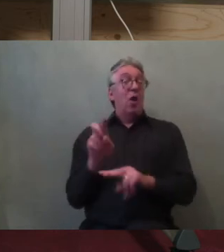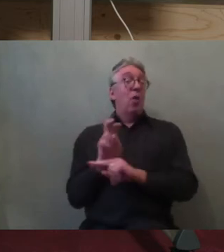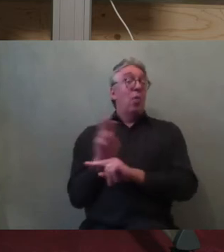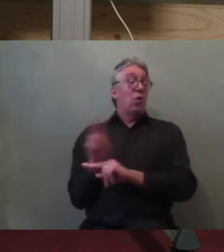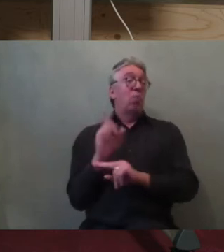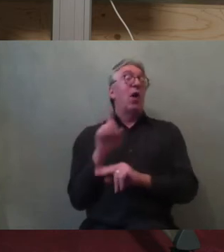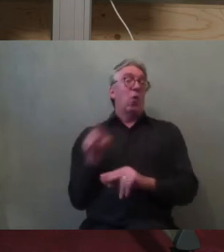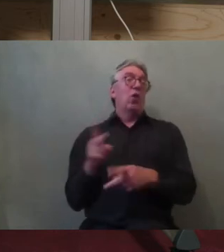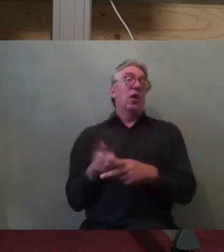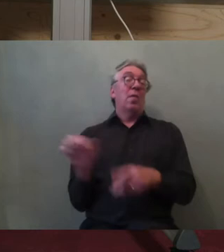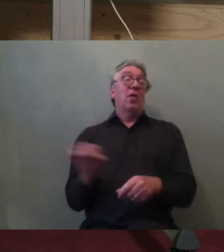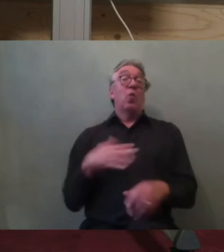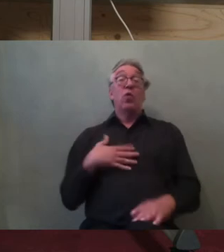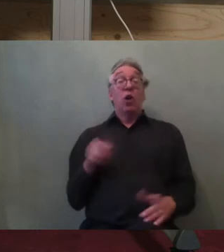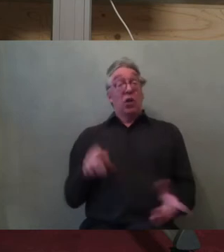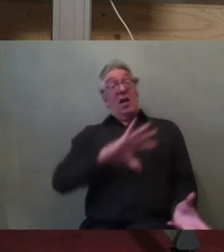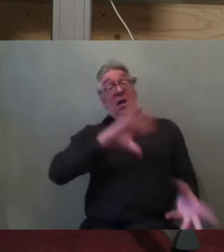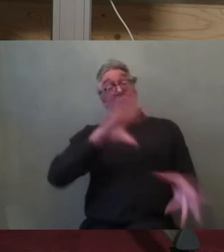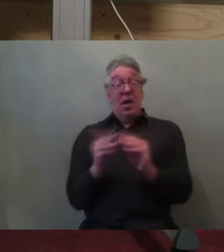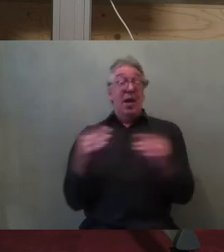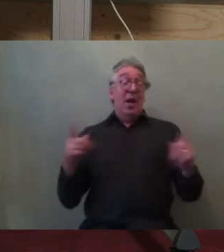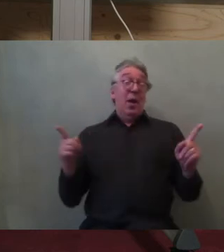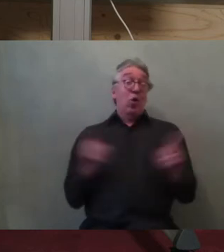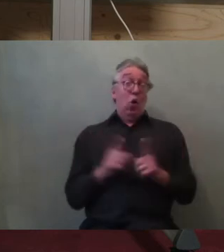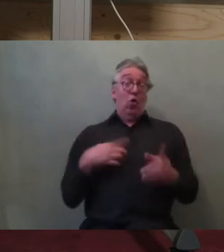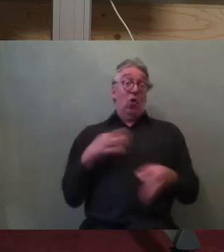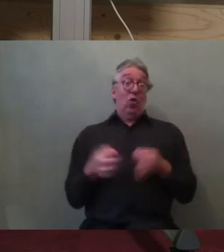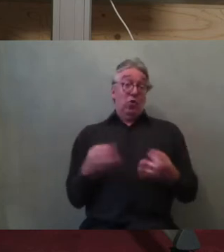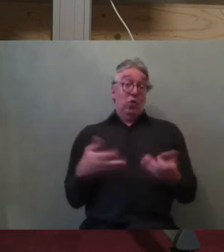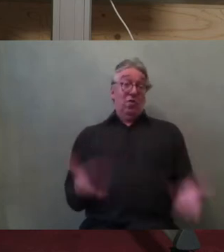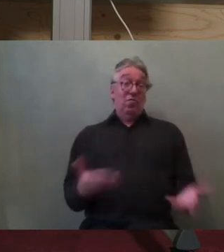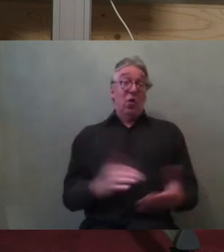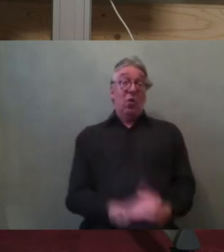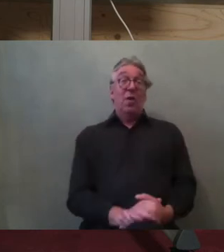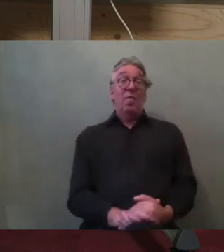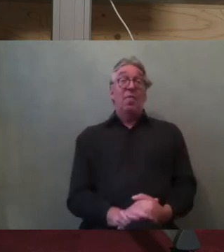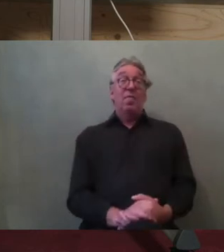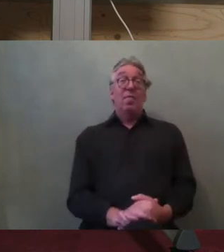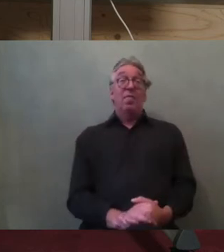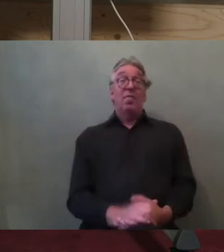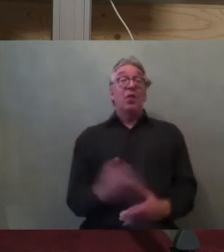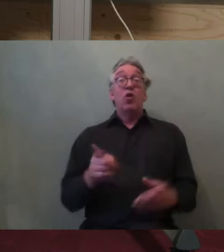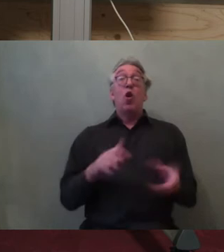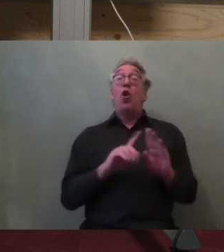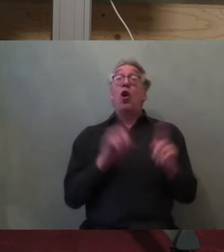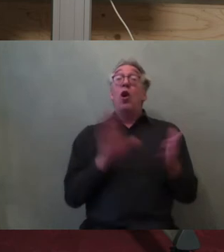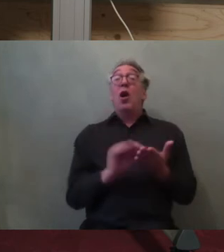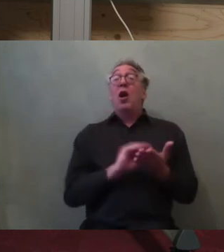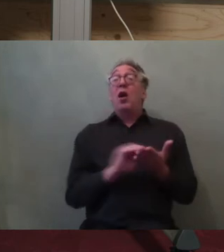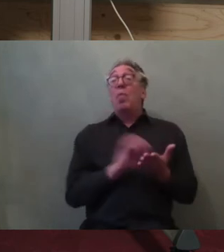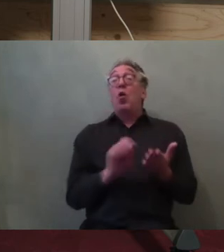dat was eigenlijk een beetje in de notendop ons onderzoek. Het is meer dan 100 pagina's, dus er is nog heel veel meer interessante informatie te